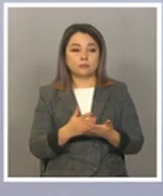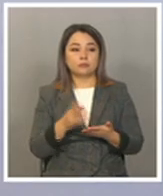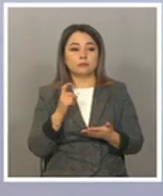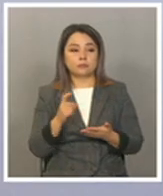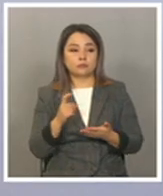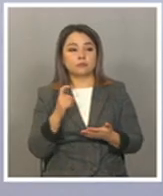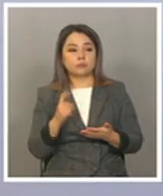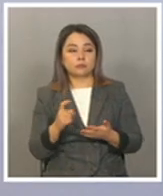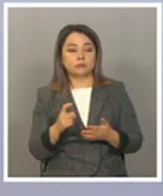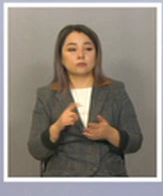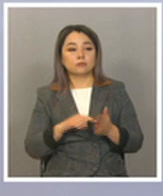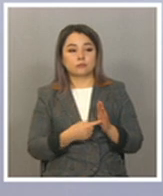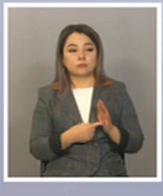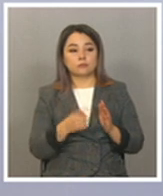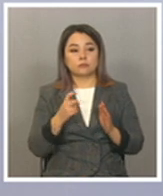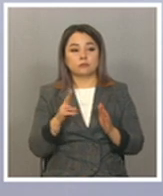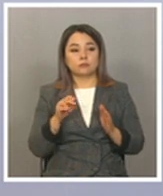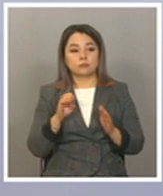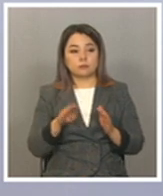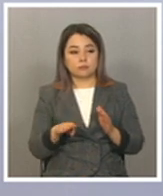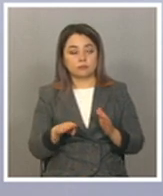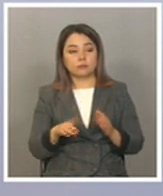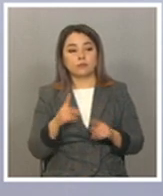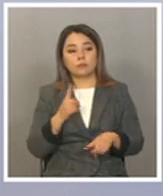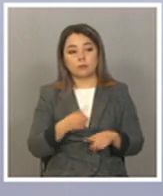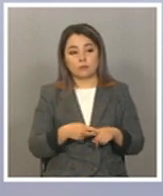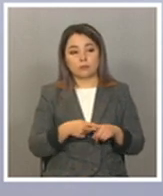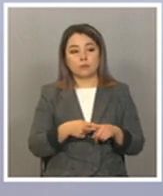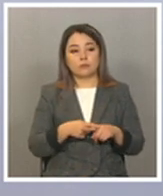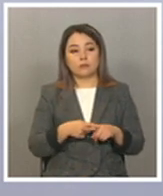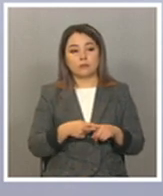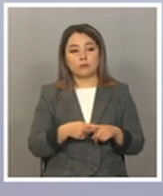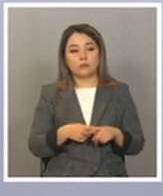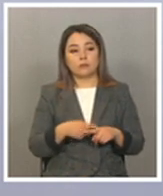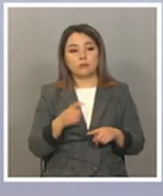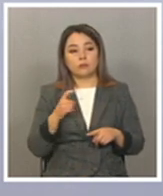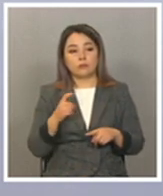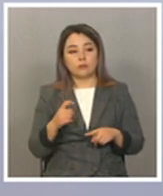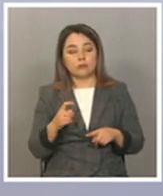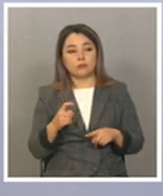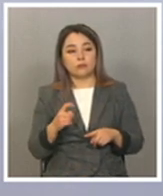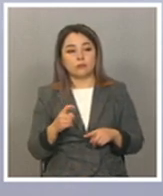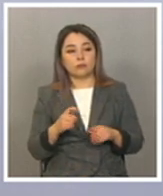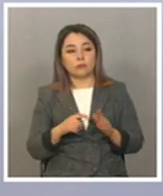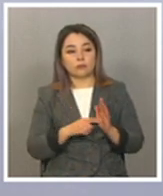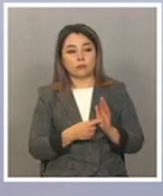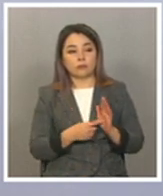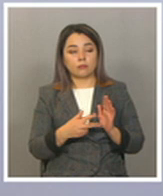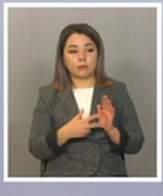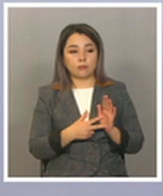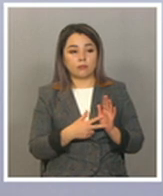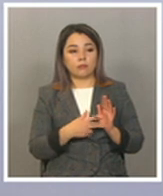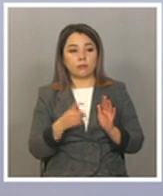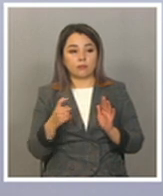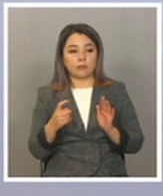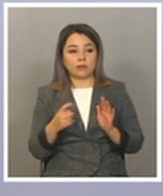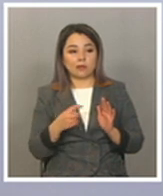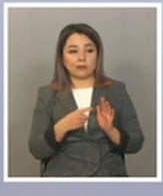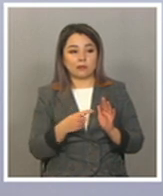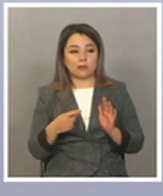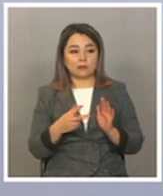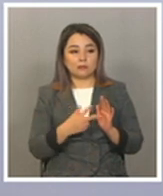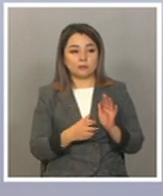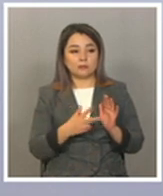X-ке көбейтеміз X квадрат, қосылған X-ті 8-ге көбейтеміз 8X,